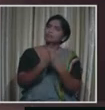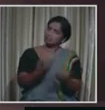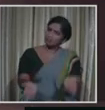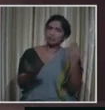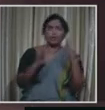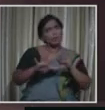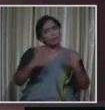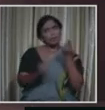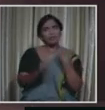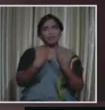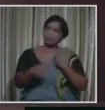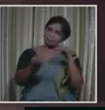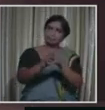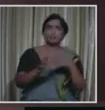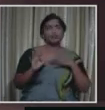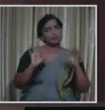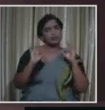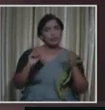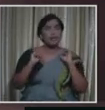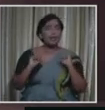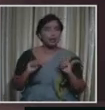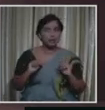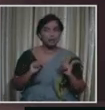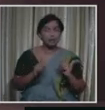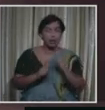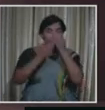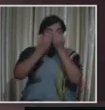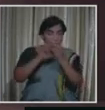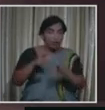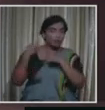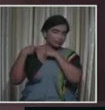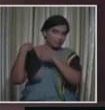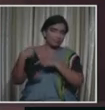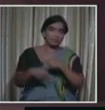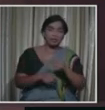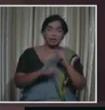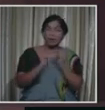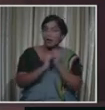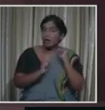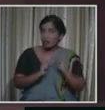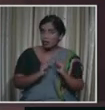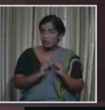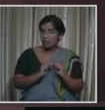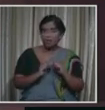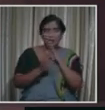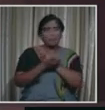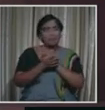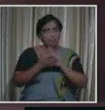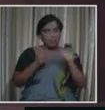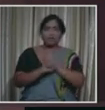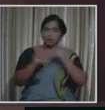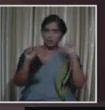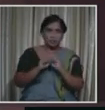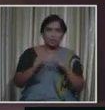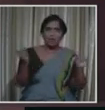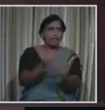ona periksaan ne mula dengne pelasi. Hey, mereka mulai dalam pertengahan tahun garu ni untuk kata naik itu, nuka itu sedih dong ni. Sama kami udah gosen hati puna, kota negara